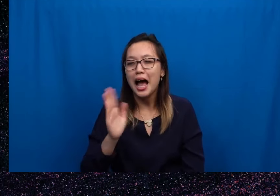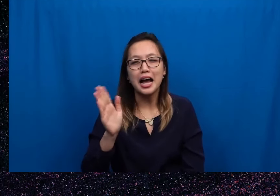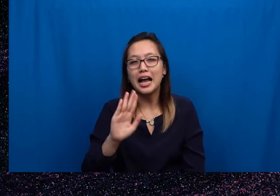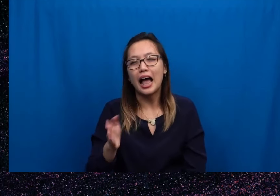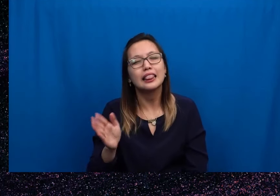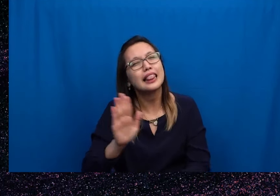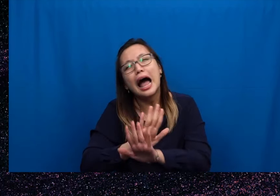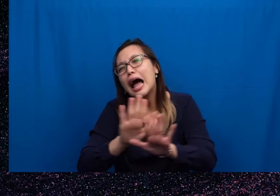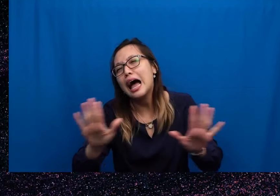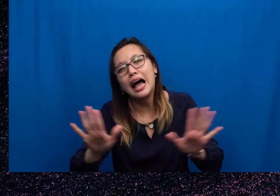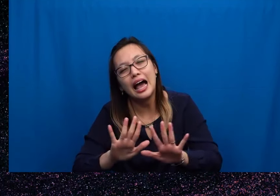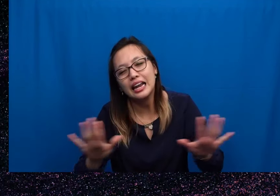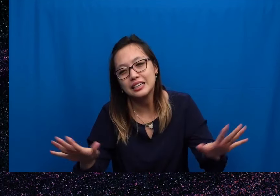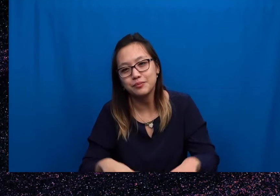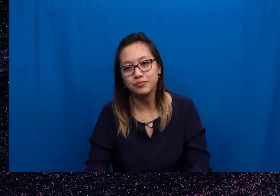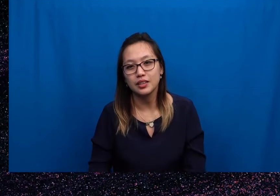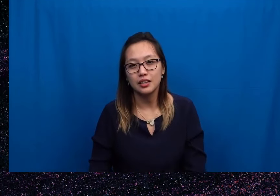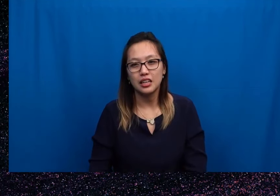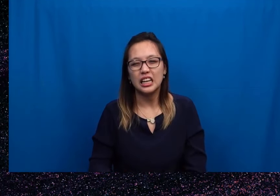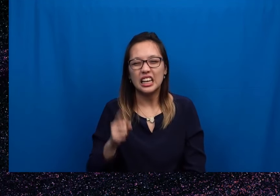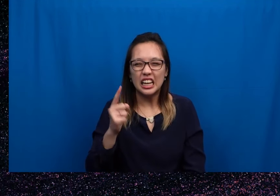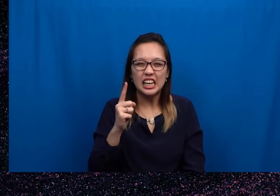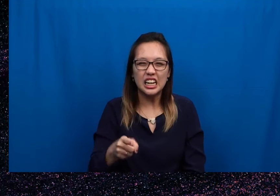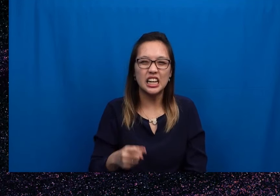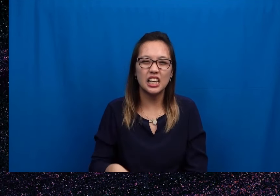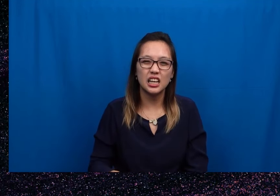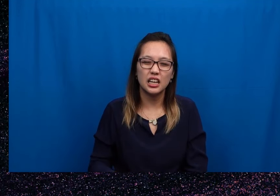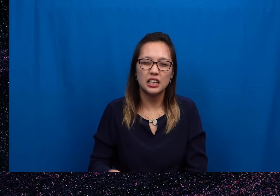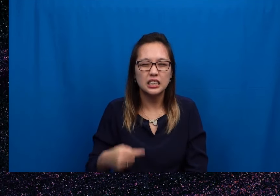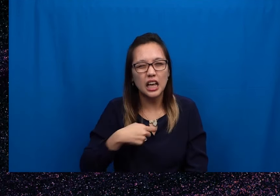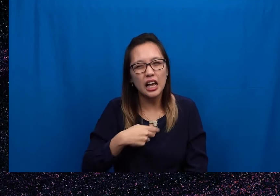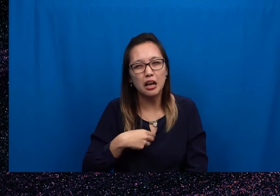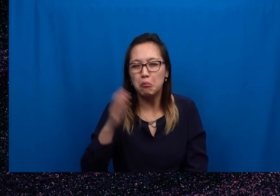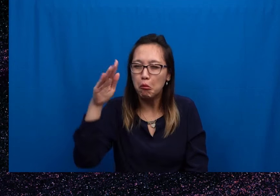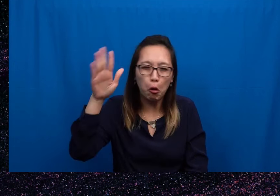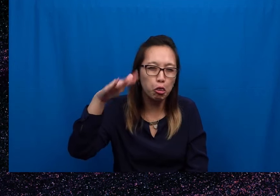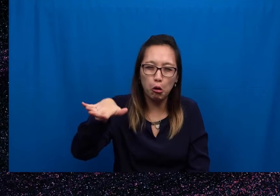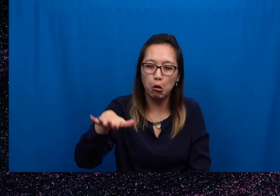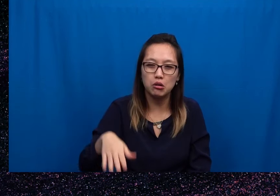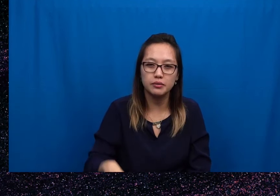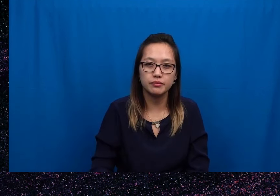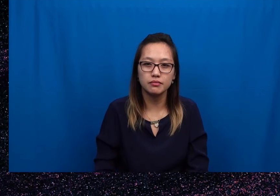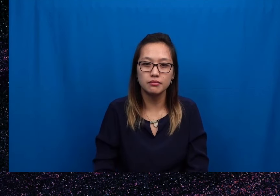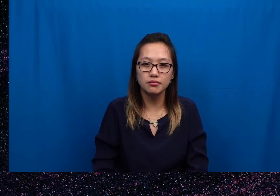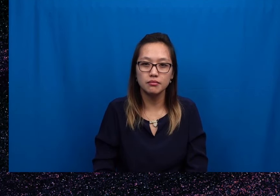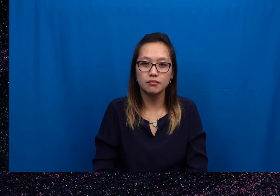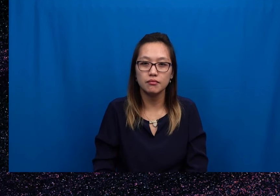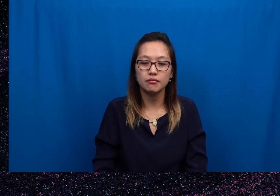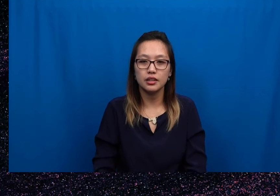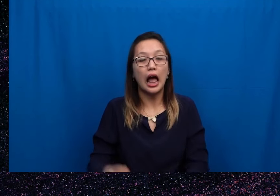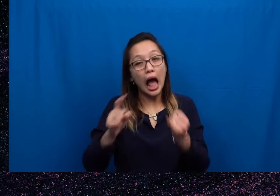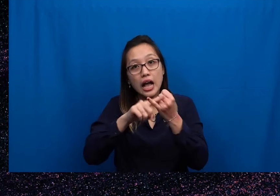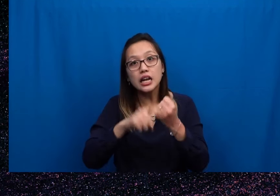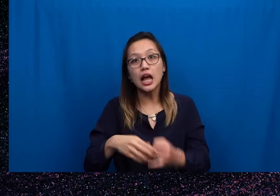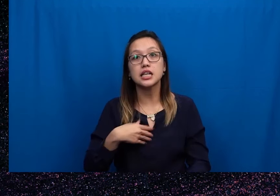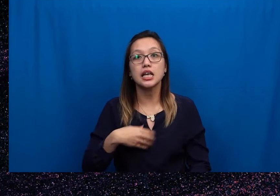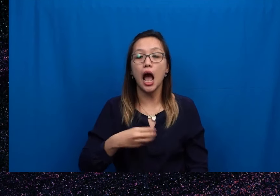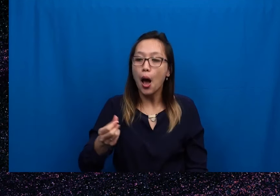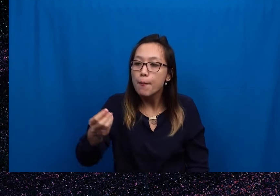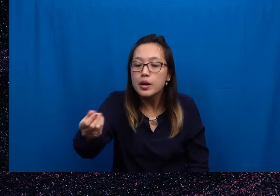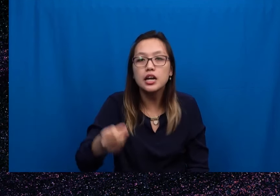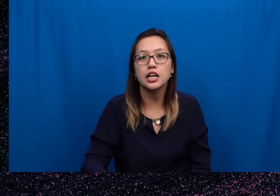bisa. Inilah nasib saya. Ya, akhirnya saya beli rokok lagi. Dan saya kembali kepada kebiasaan yang lama.